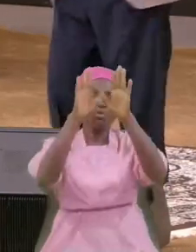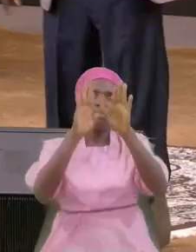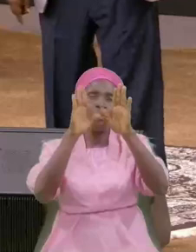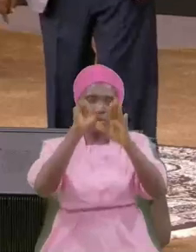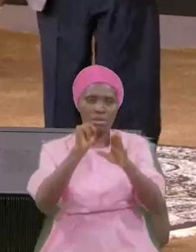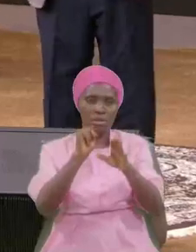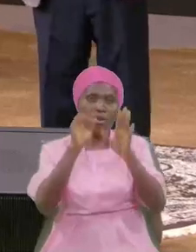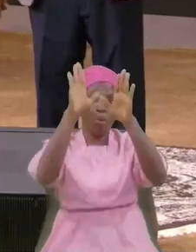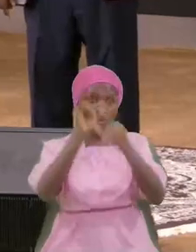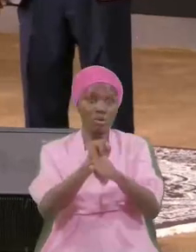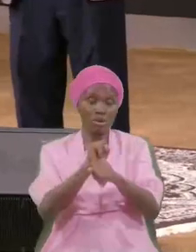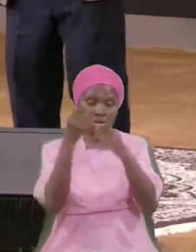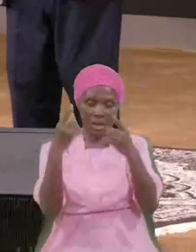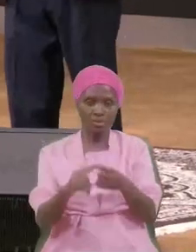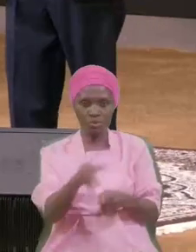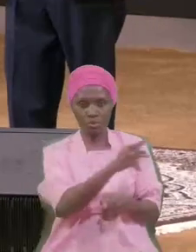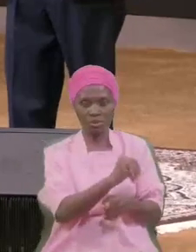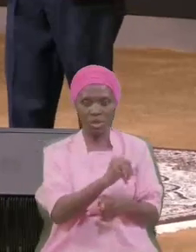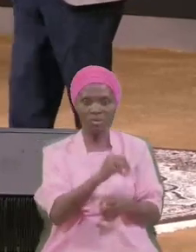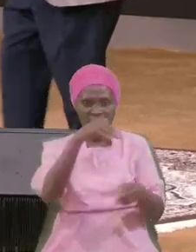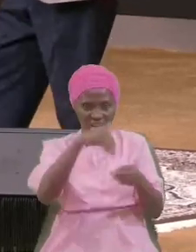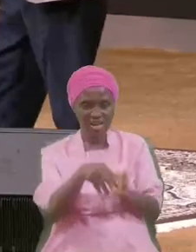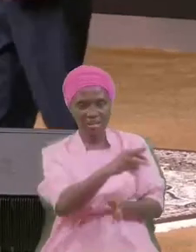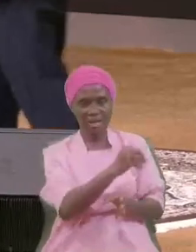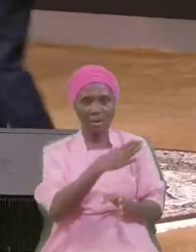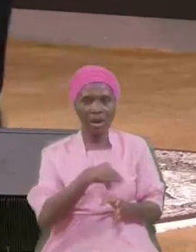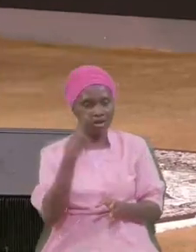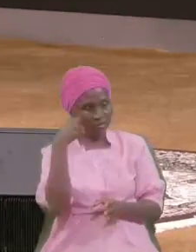en eux, pour eux, par les apôtres. Chacun,